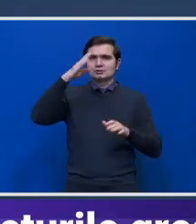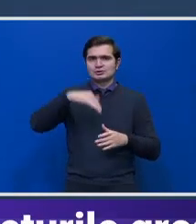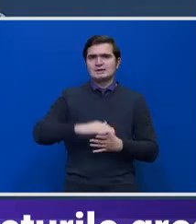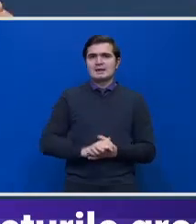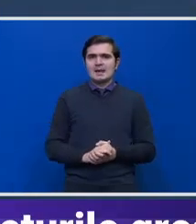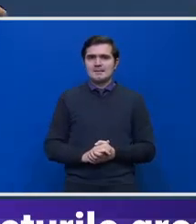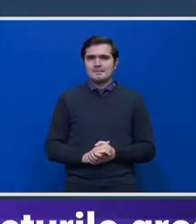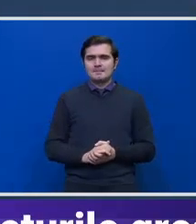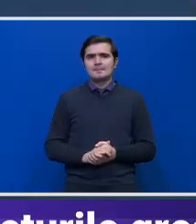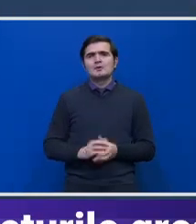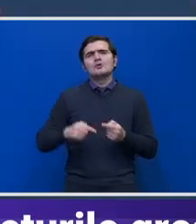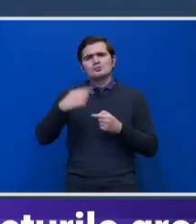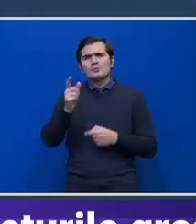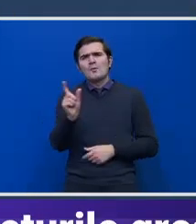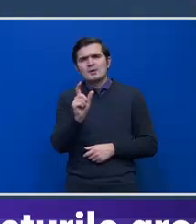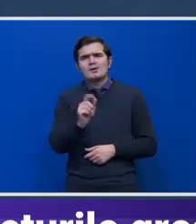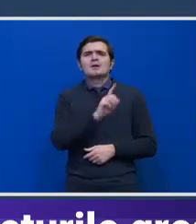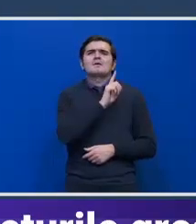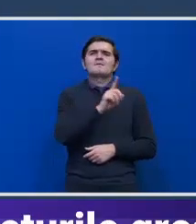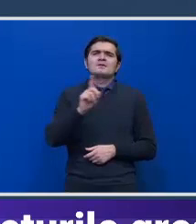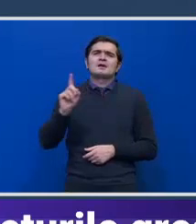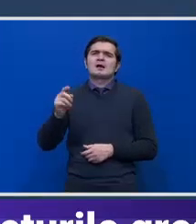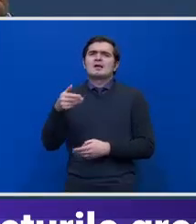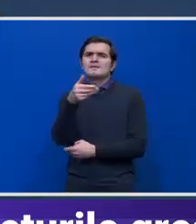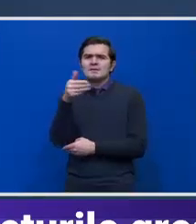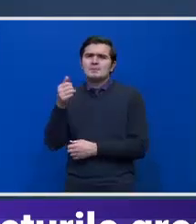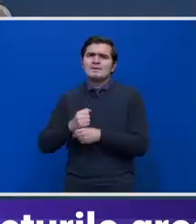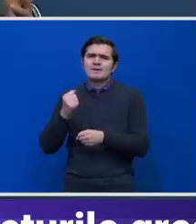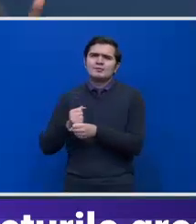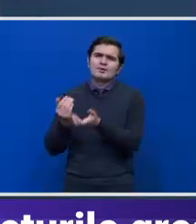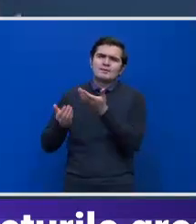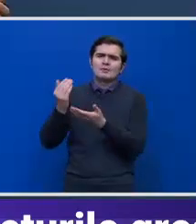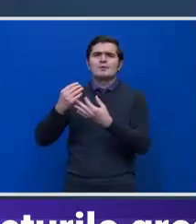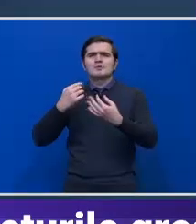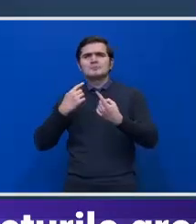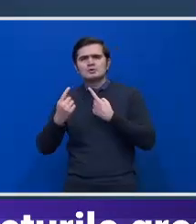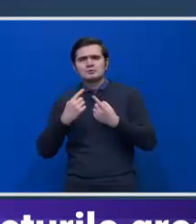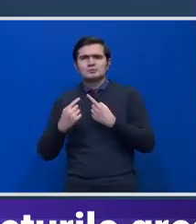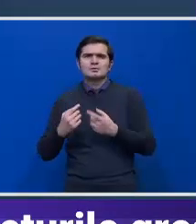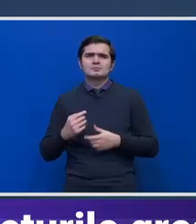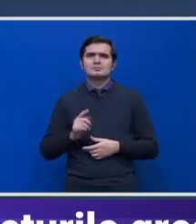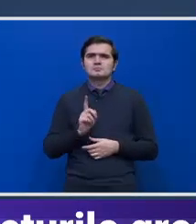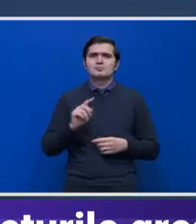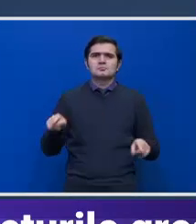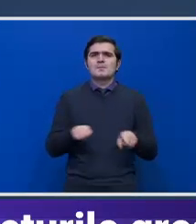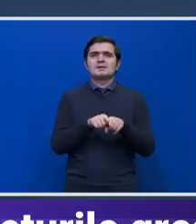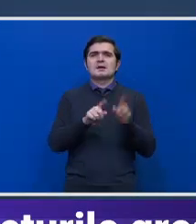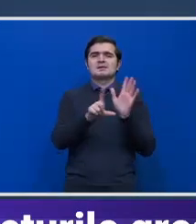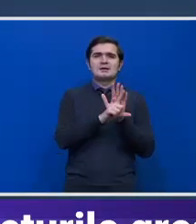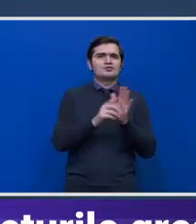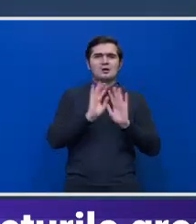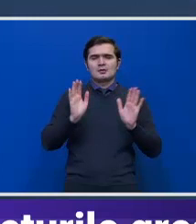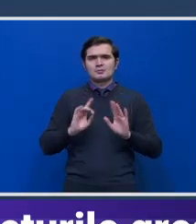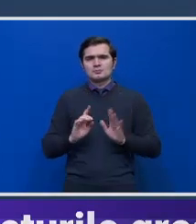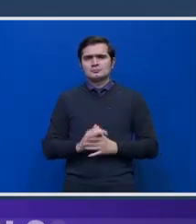Încă 90 de zile. După o perioadă în care fiecare își face furnizor, își face evaluarea, discută, poate eșalonează soldurile, deci nu, imediat după lege, gata, se și